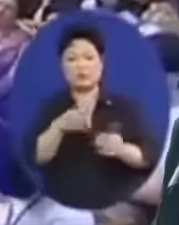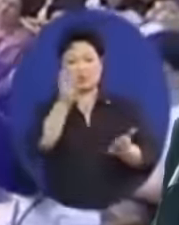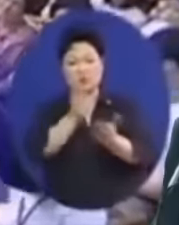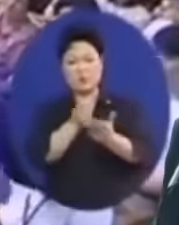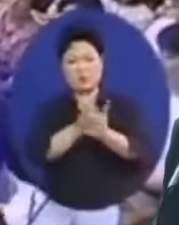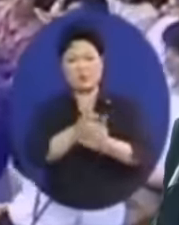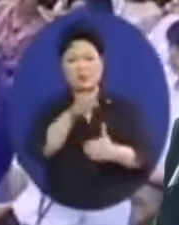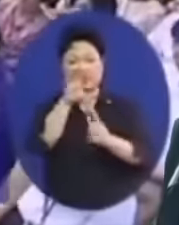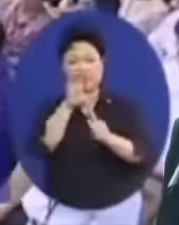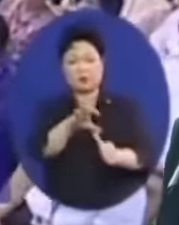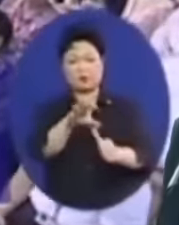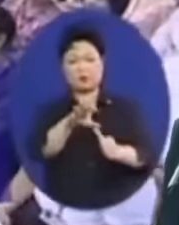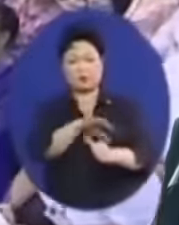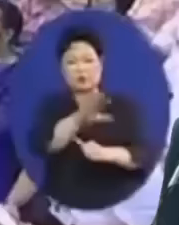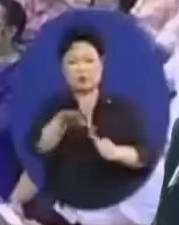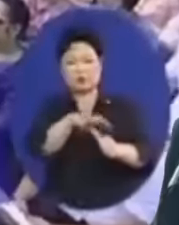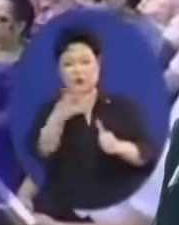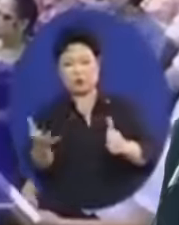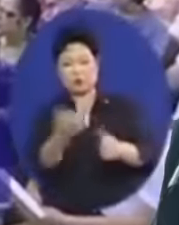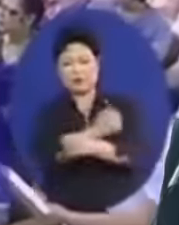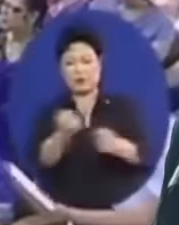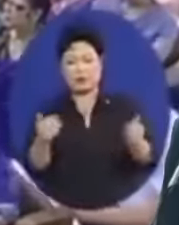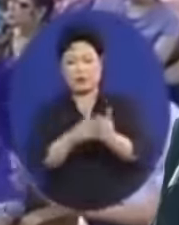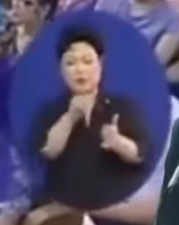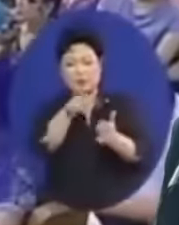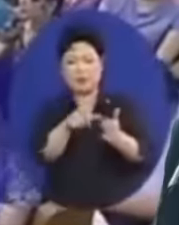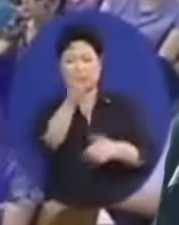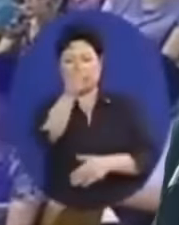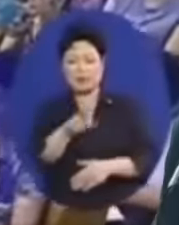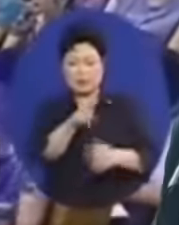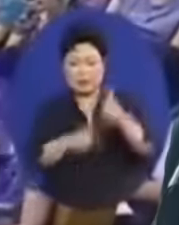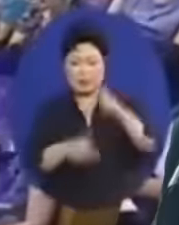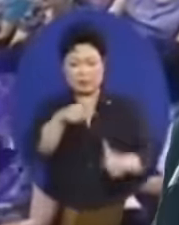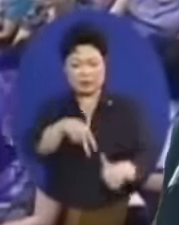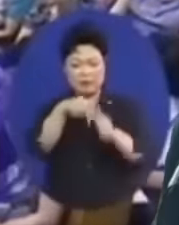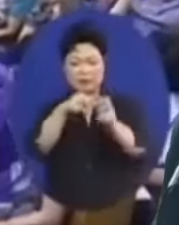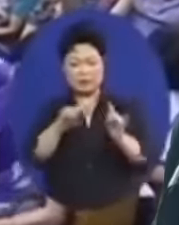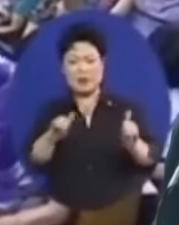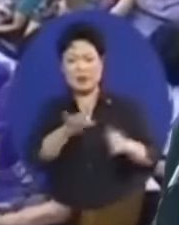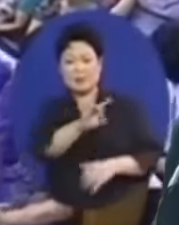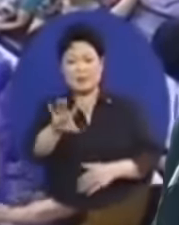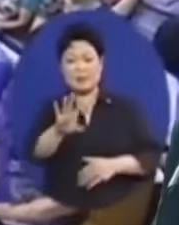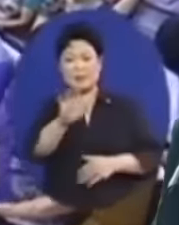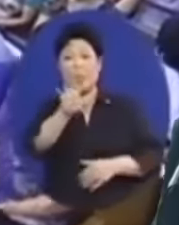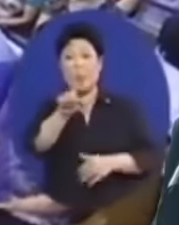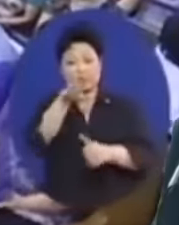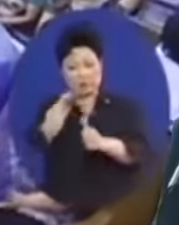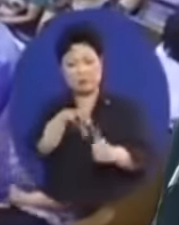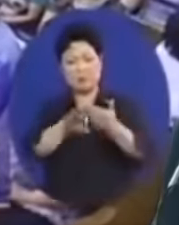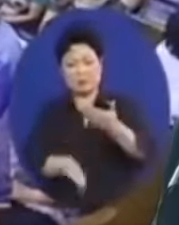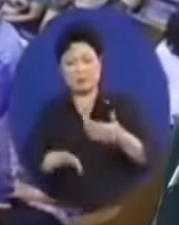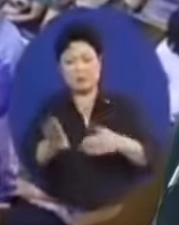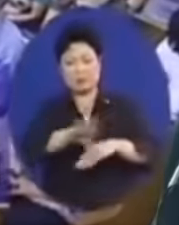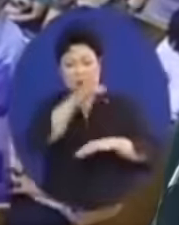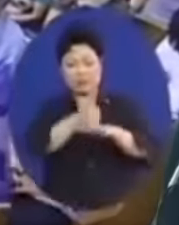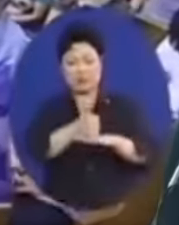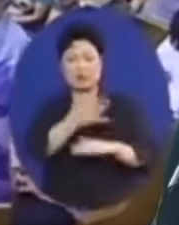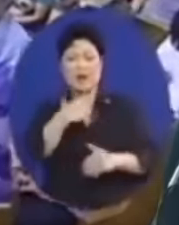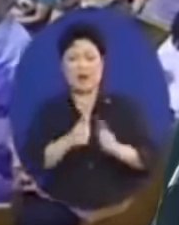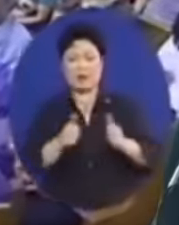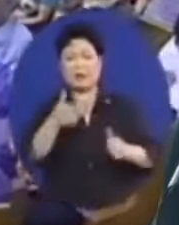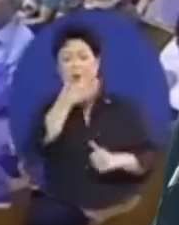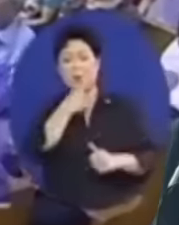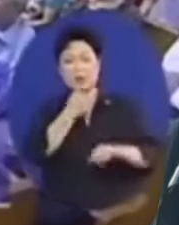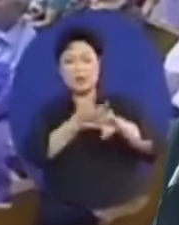율법의 저주에서 우리를 속량하셨으니 기록된 바 나무에 달린 자마다 저주 아래 있는 자라 하였습니다. 이는 그리스도 예수 안에서 아브라함의